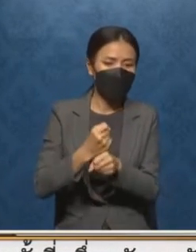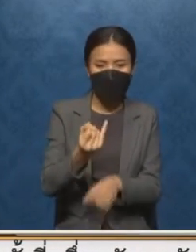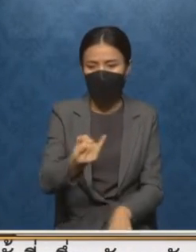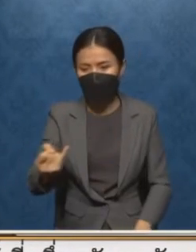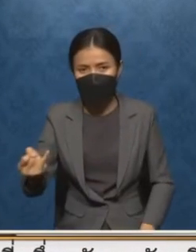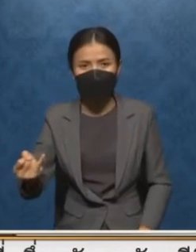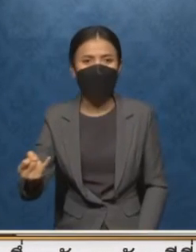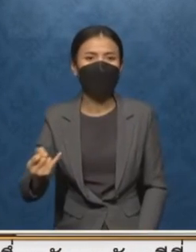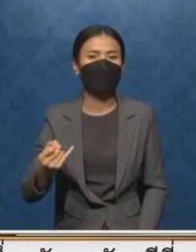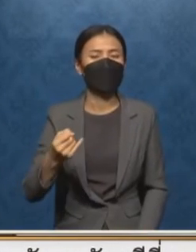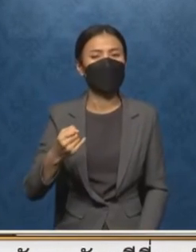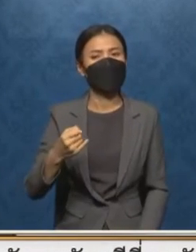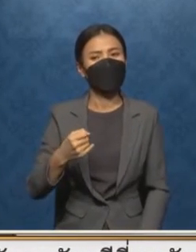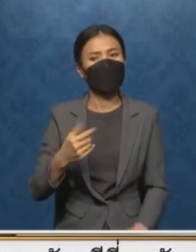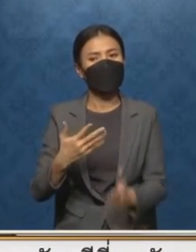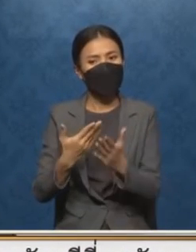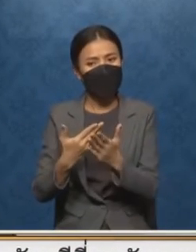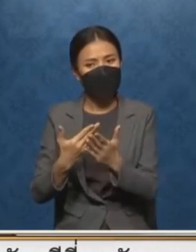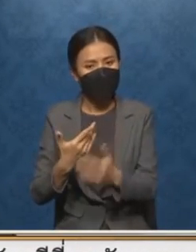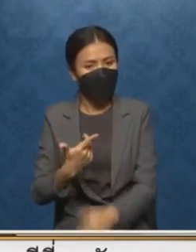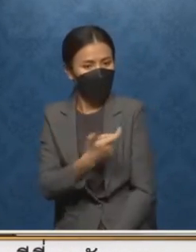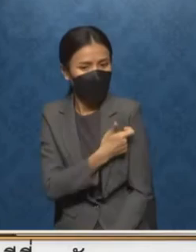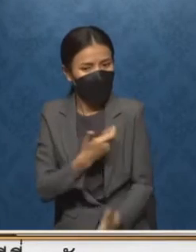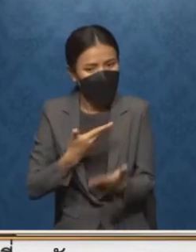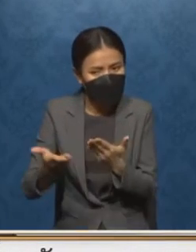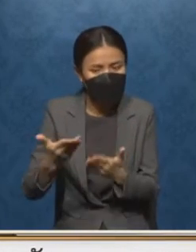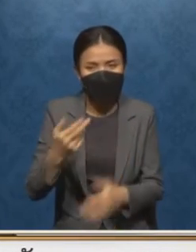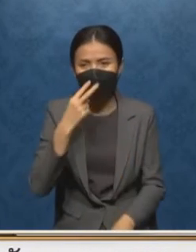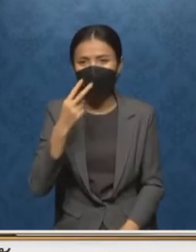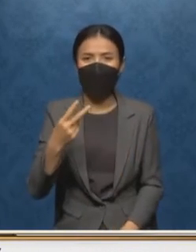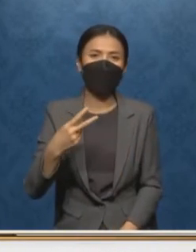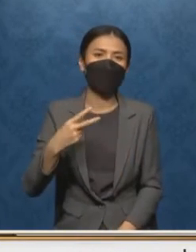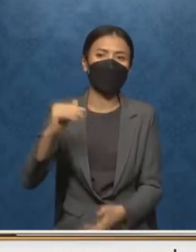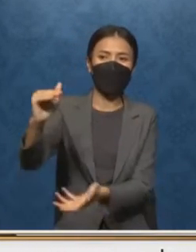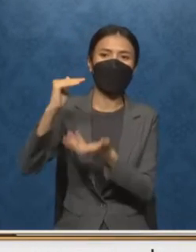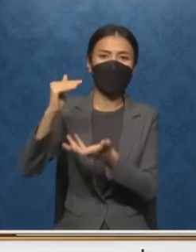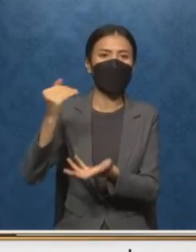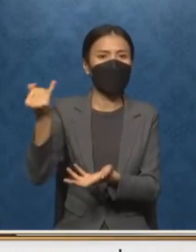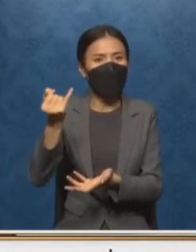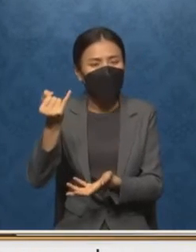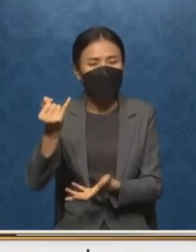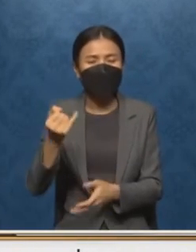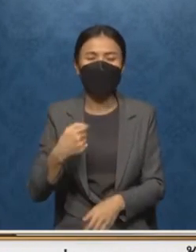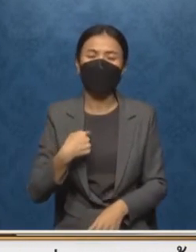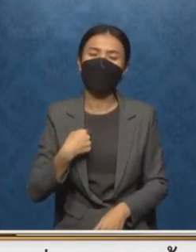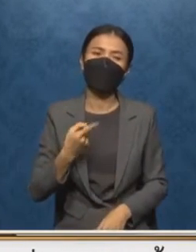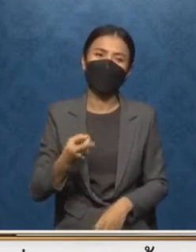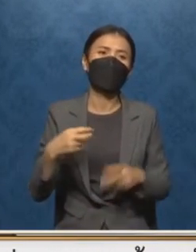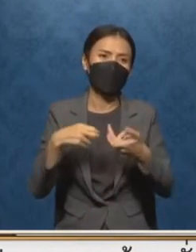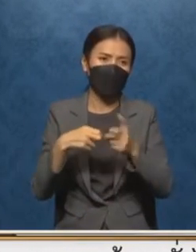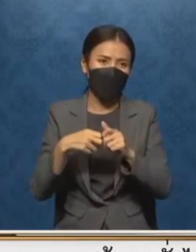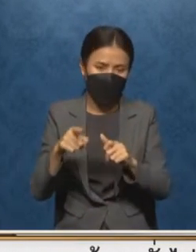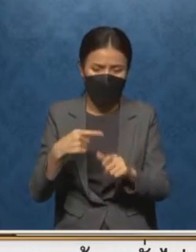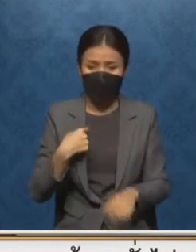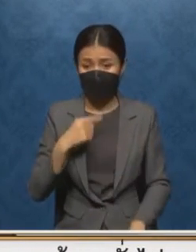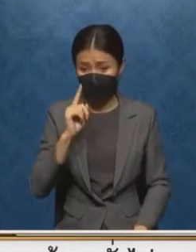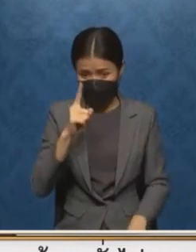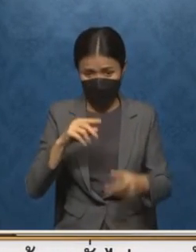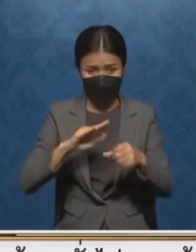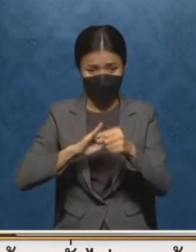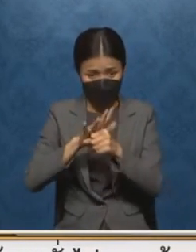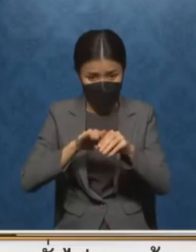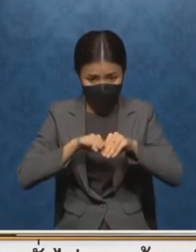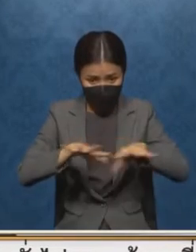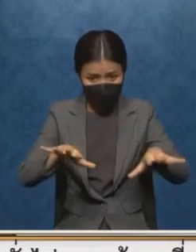ผมก็เลยมความเห็นว่าจรง ๆ แล้วไอ้การกรบมือกับโรคสะบาทอย่าย